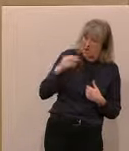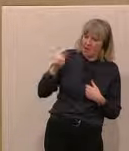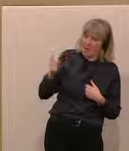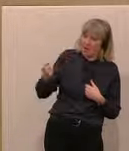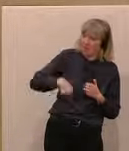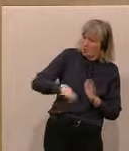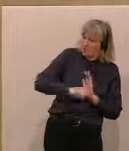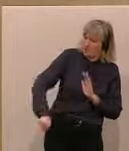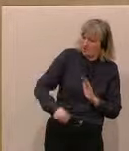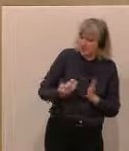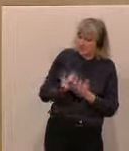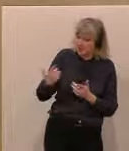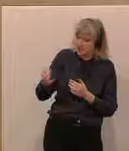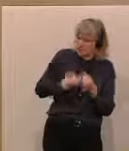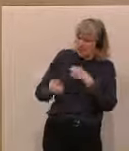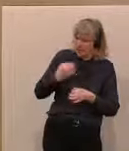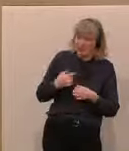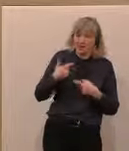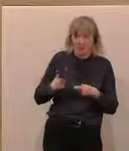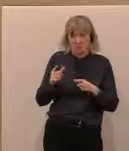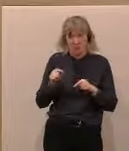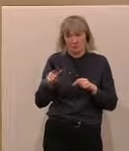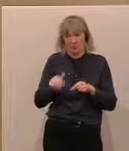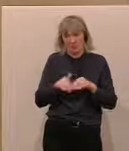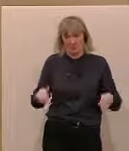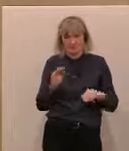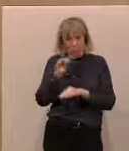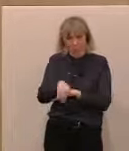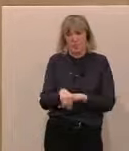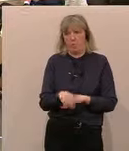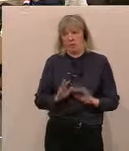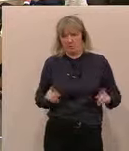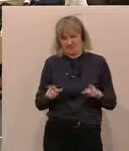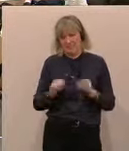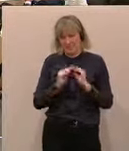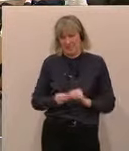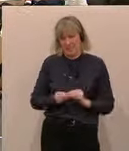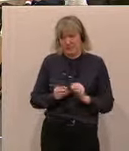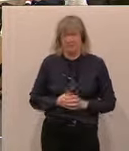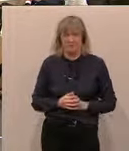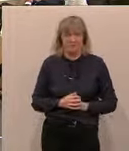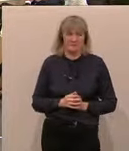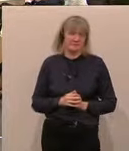wird Konsequenzen geben, so wie Sie Fragen stellen. Und das ist die Grenzüberschreitung, diese problematisch ist.